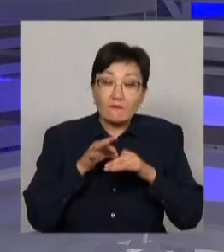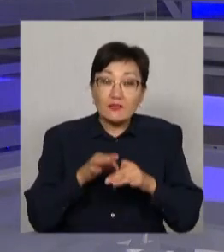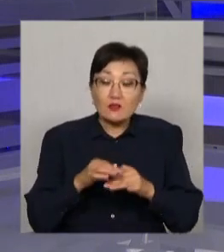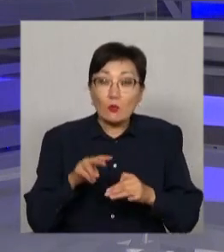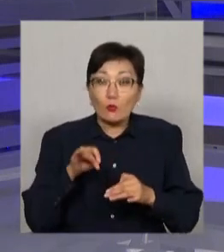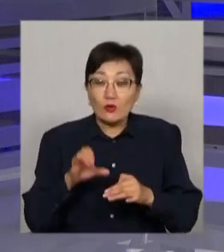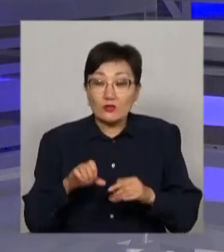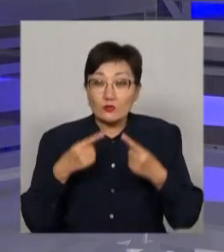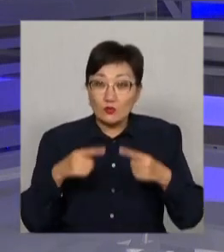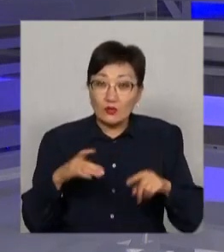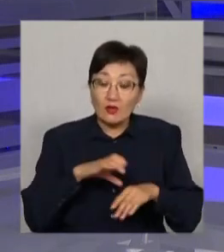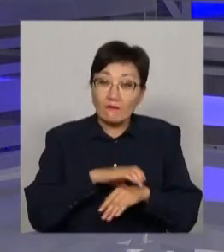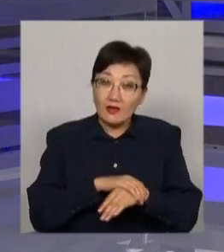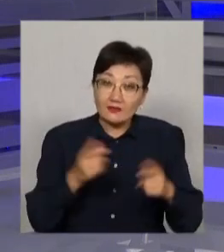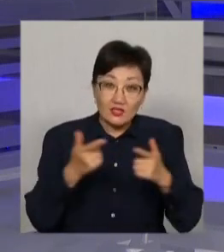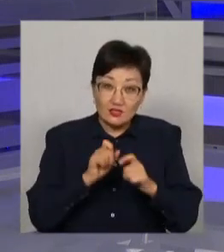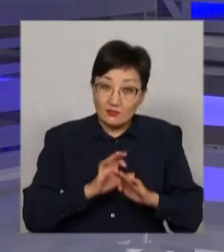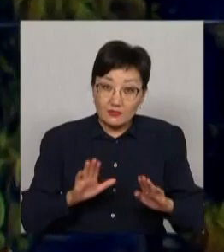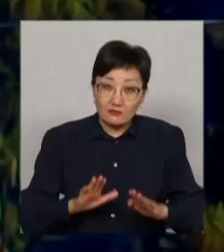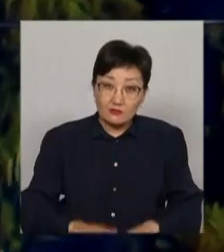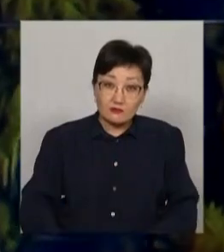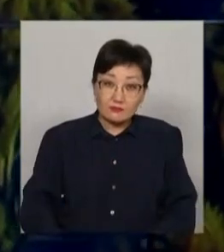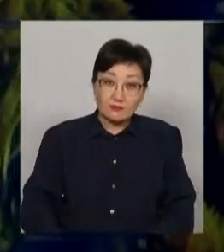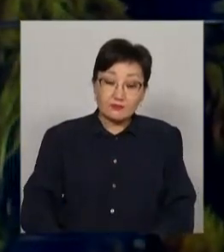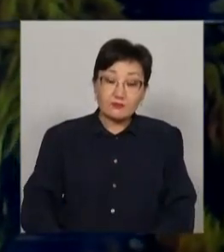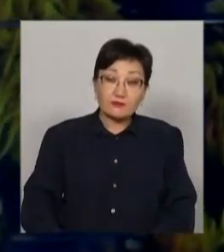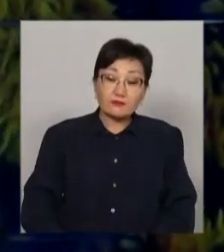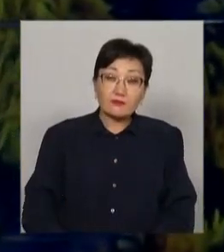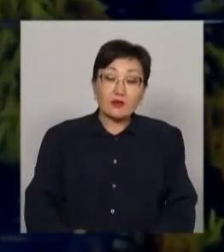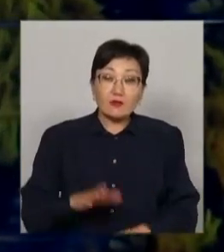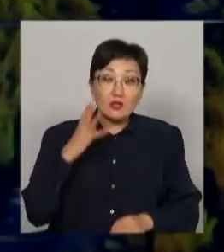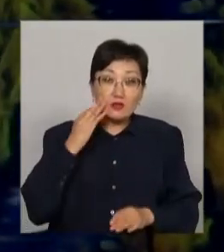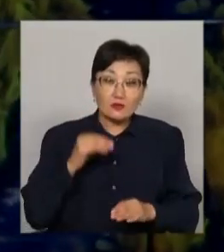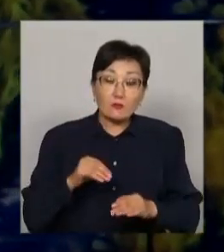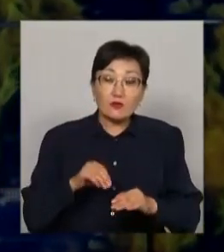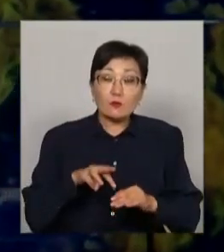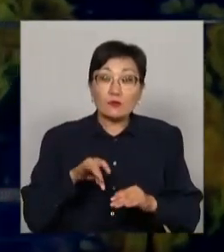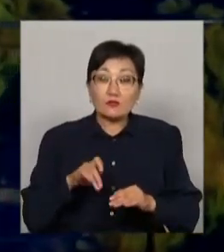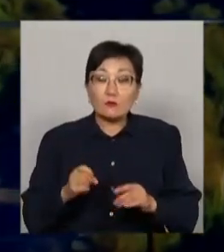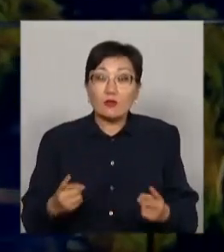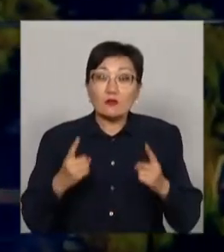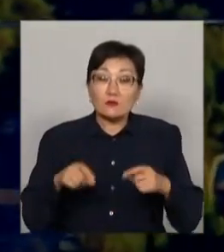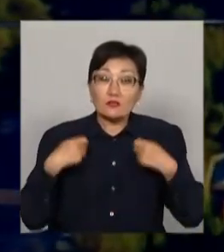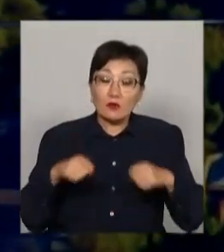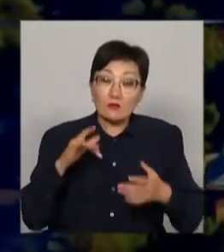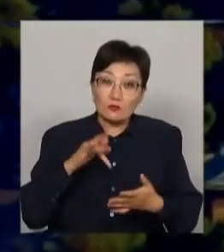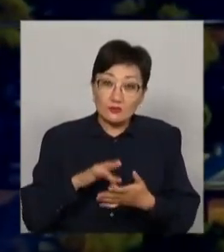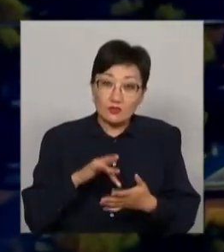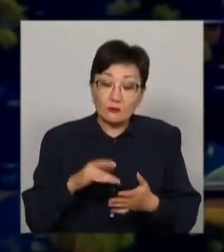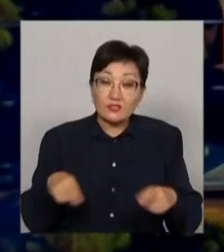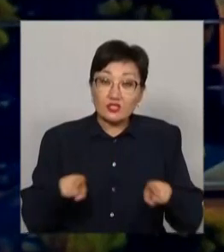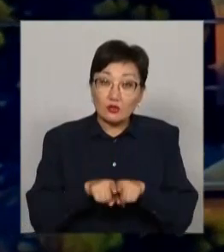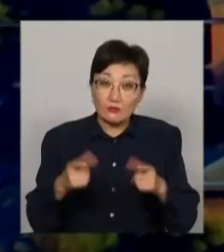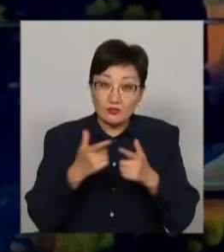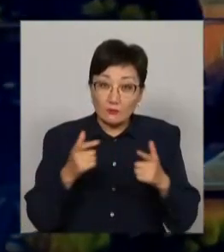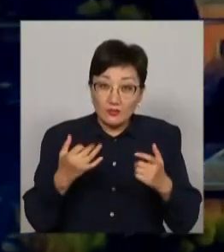не разглашаются в интересах следствия. В Алматы заминировали один из крупных торговых центров. Такое